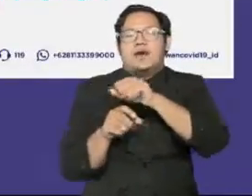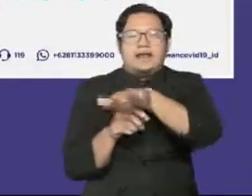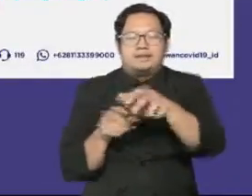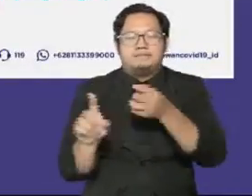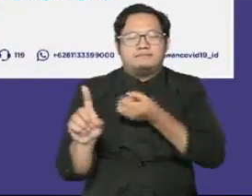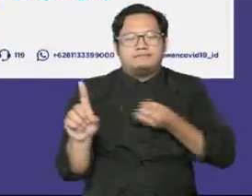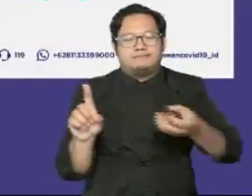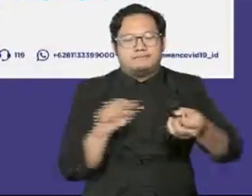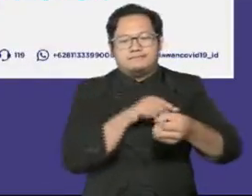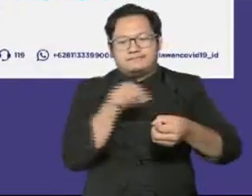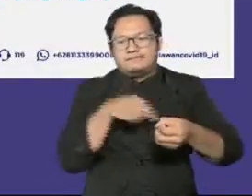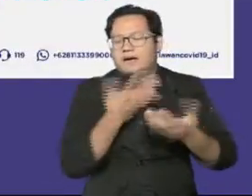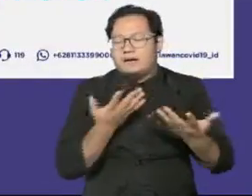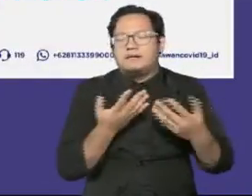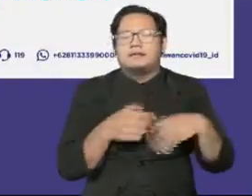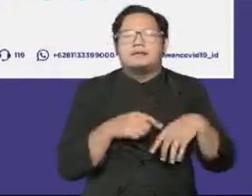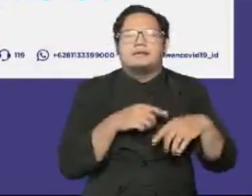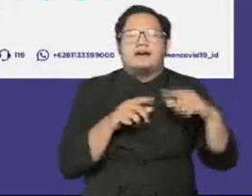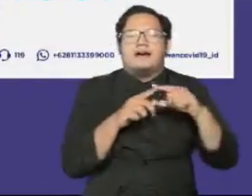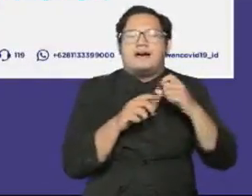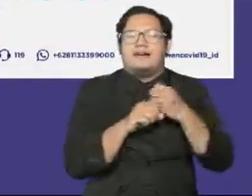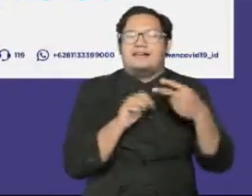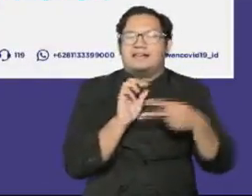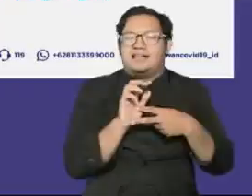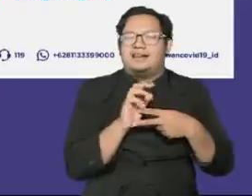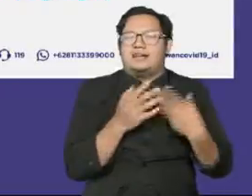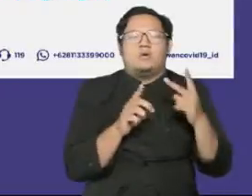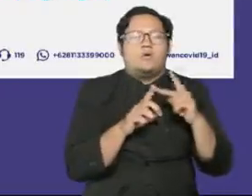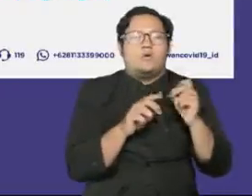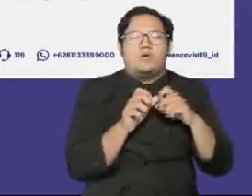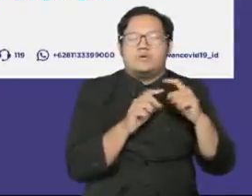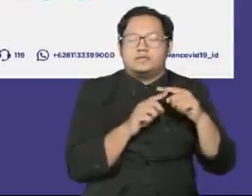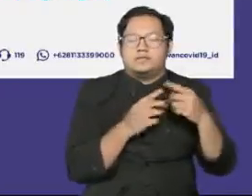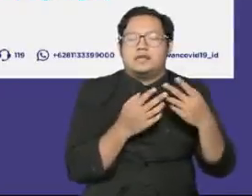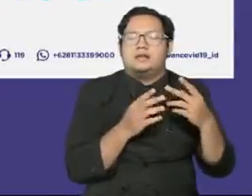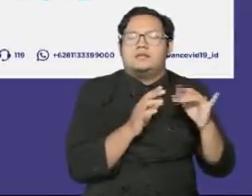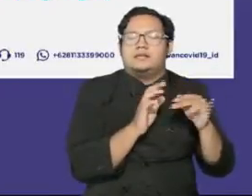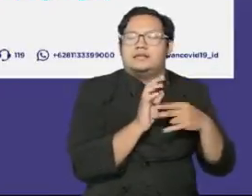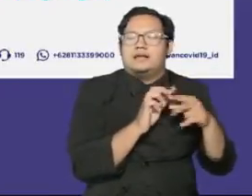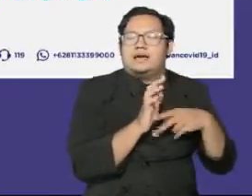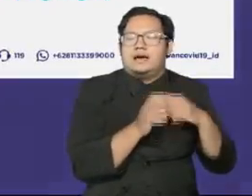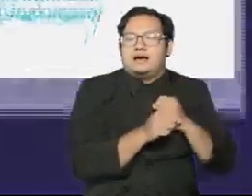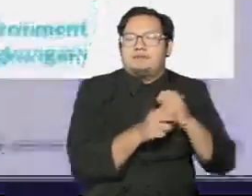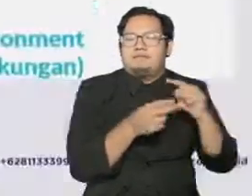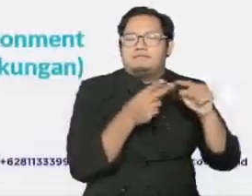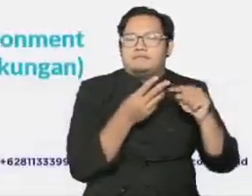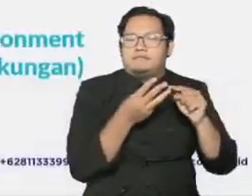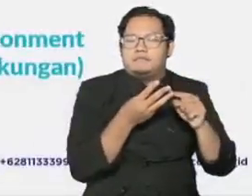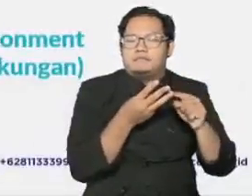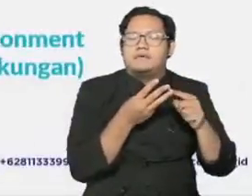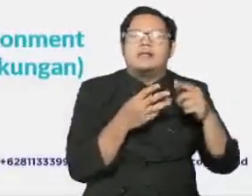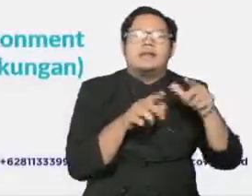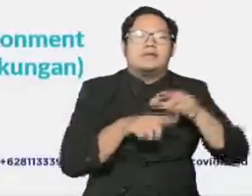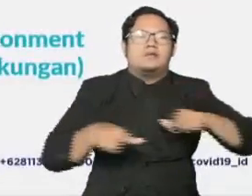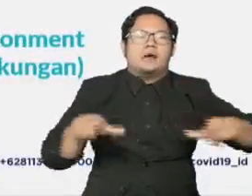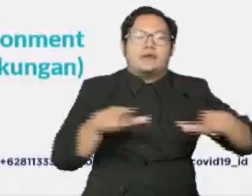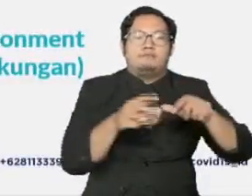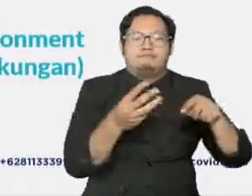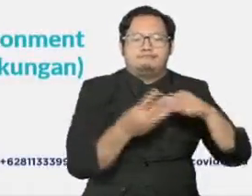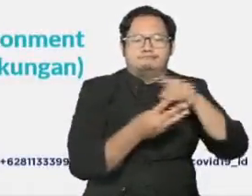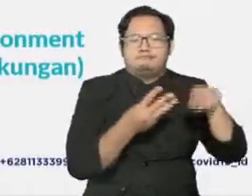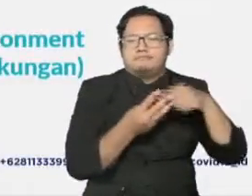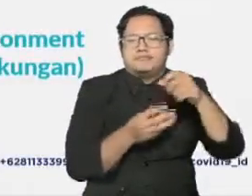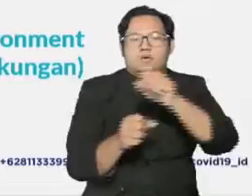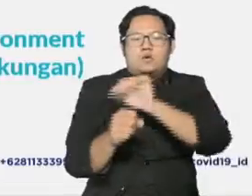agent host atau Inang dan lingkungan yang mempengaruhi penularan coffee 19